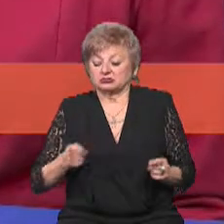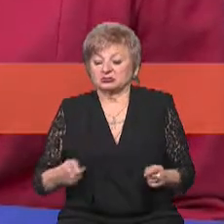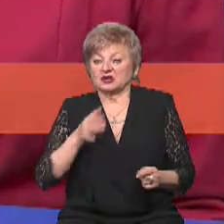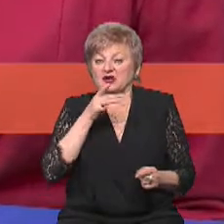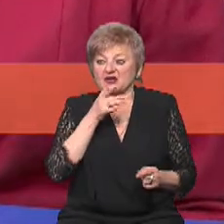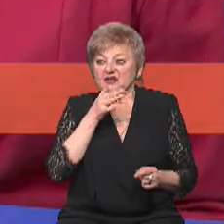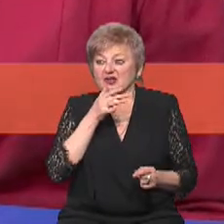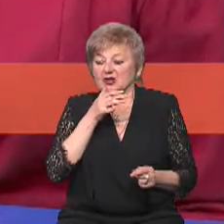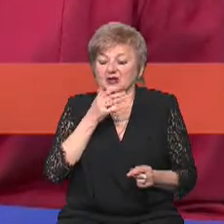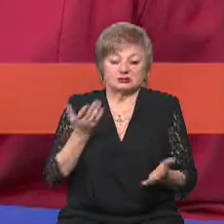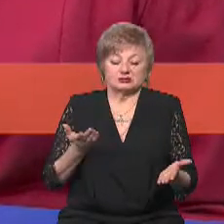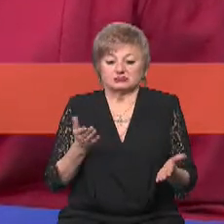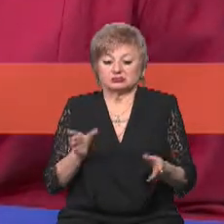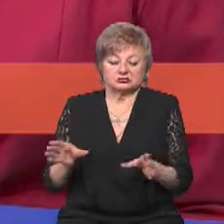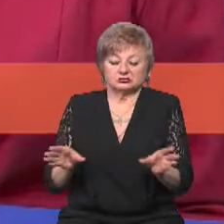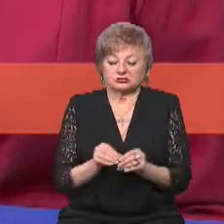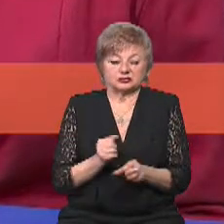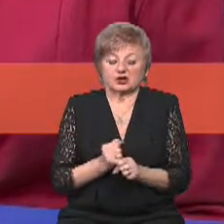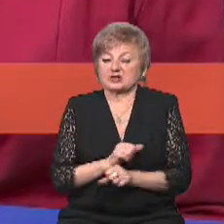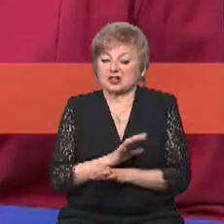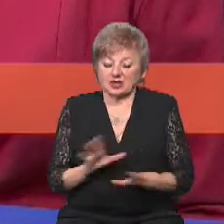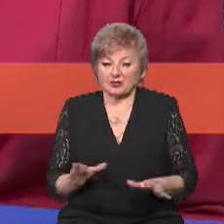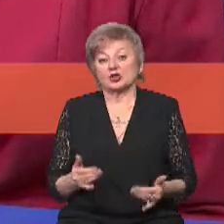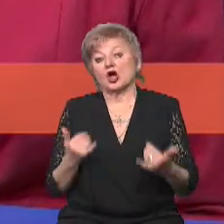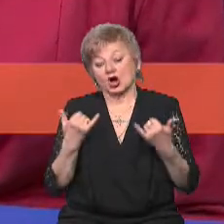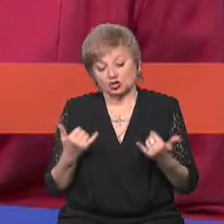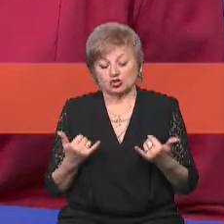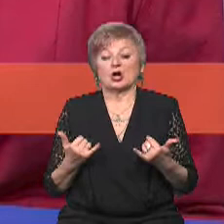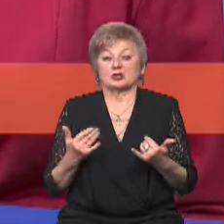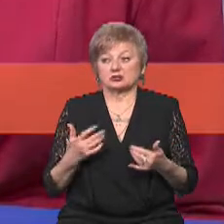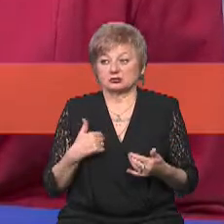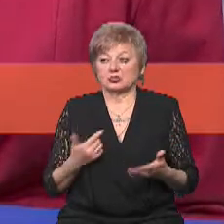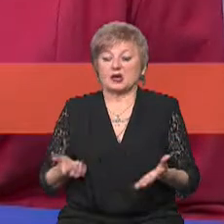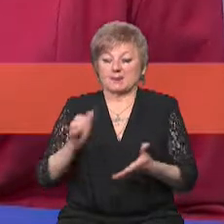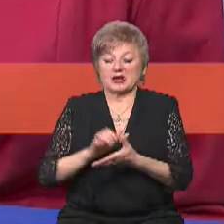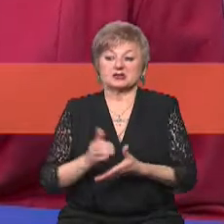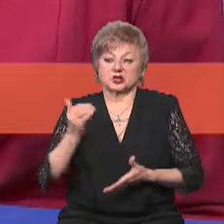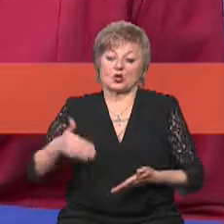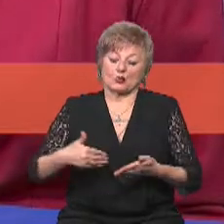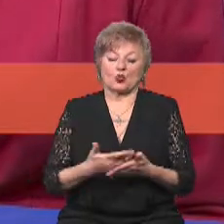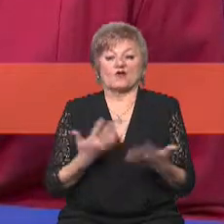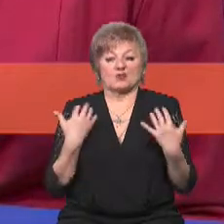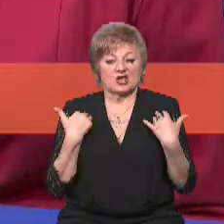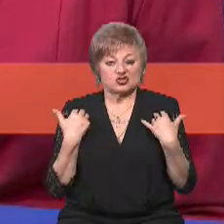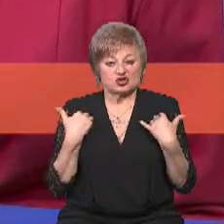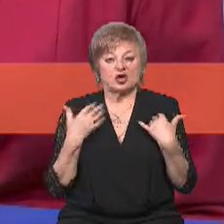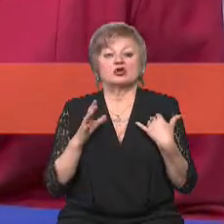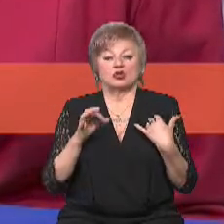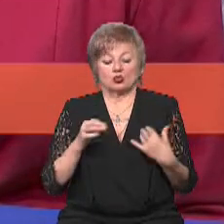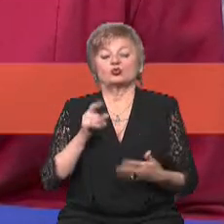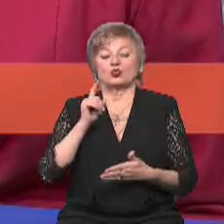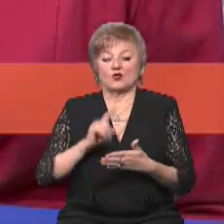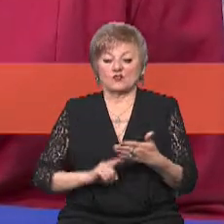часу вакуум, тобто не було співпраці. Зараз от на Координаційній Раді, знову ж таки, ми познайомились з новим начальником. Він запевнив,